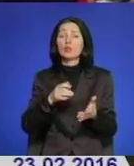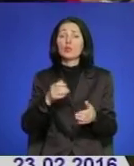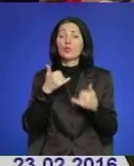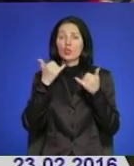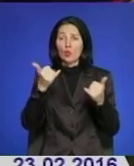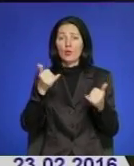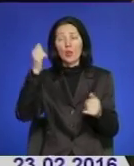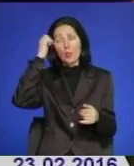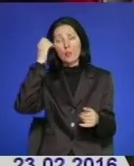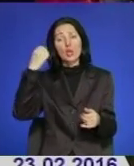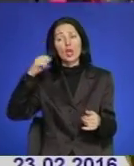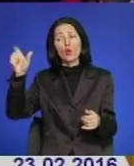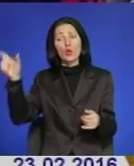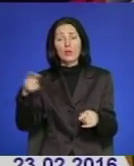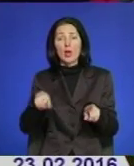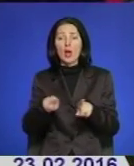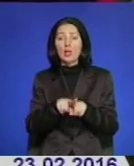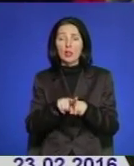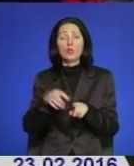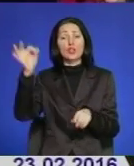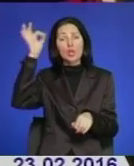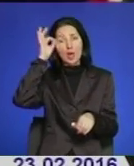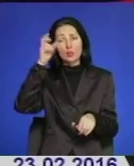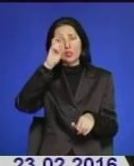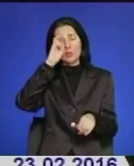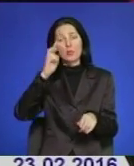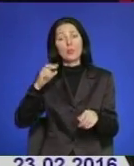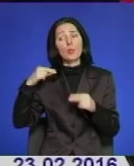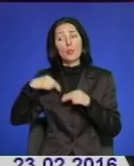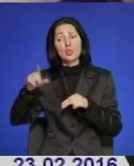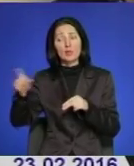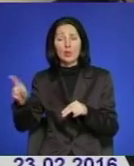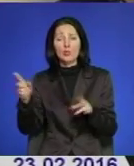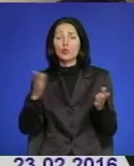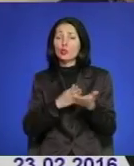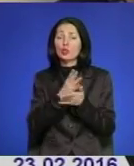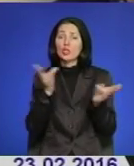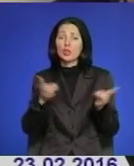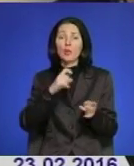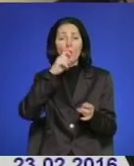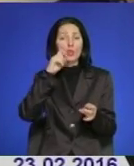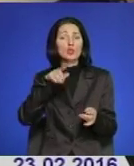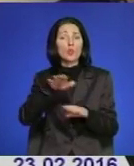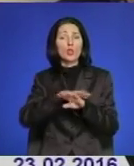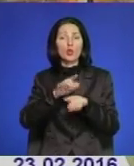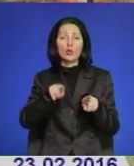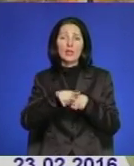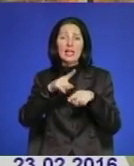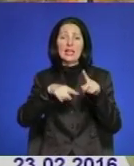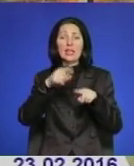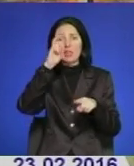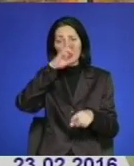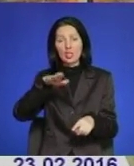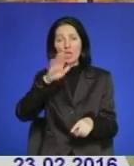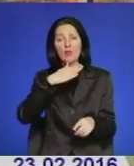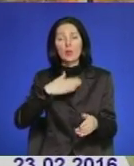державним працівникам, що служити потрібно насамперед українському народові та рідній державі. Ми прийшли до висновку,